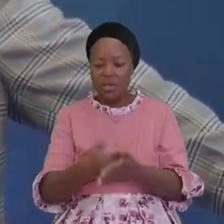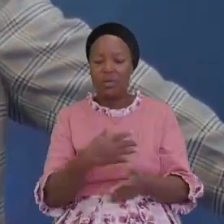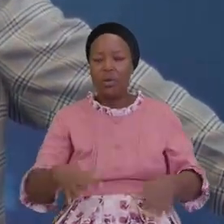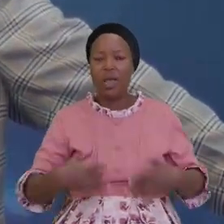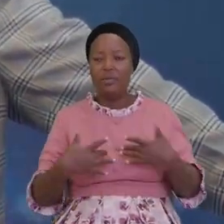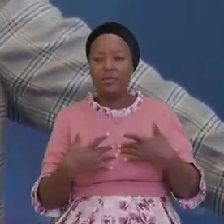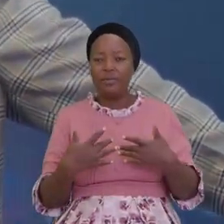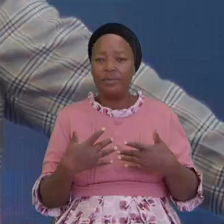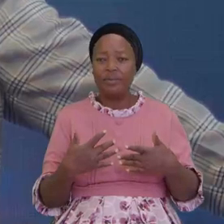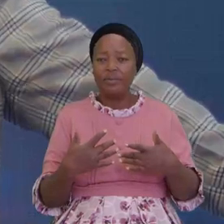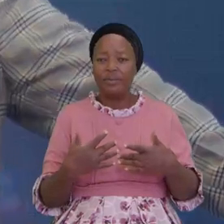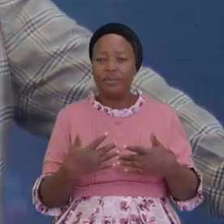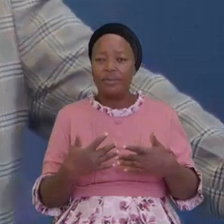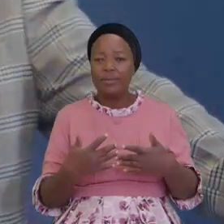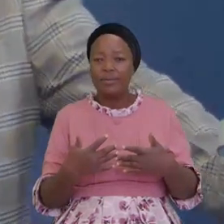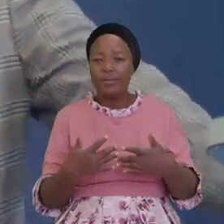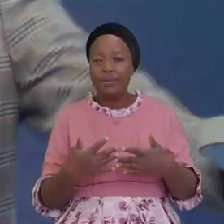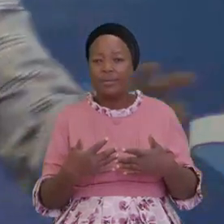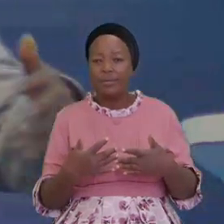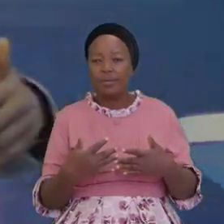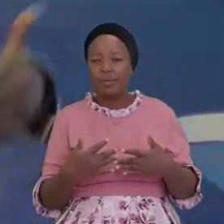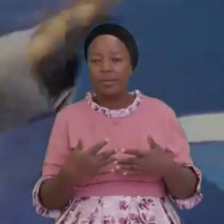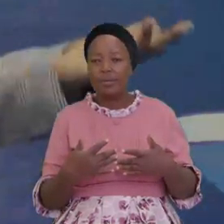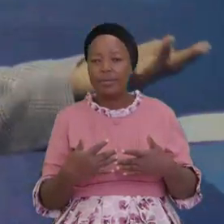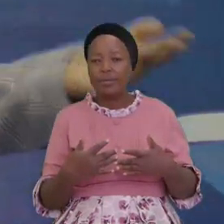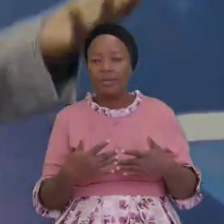le pardon, la liberté, la nouvelle vie.